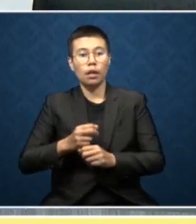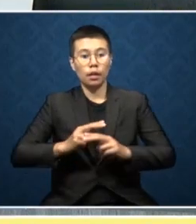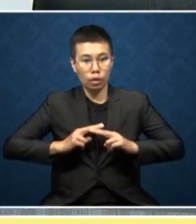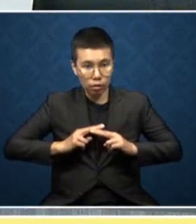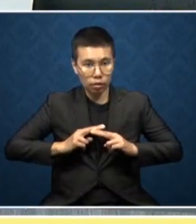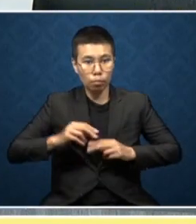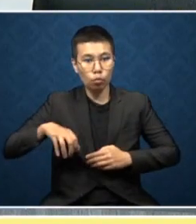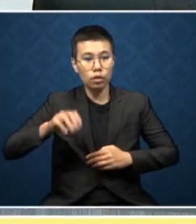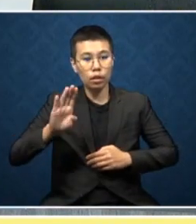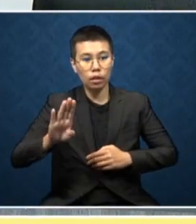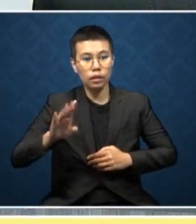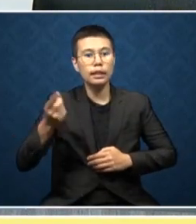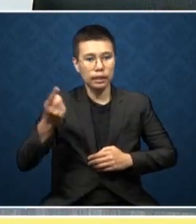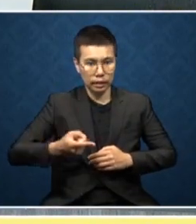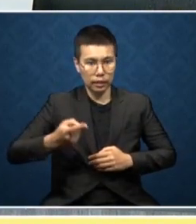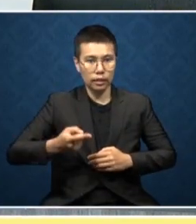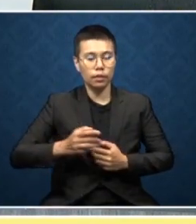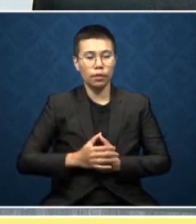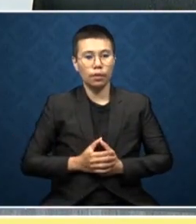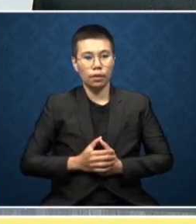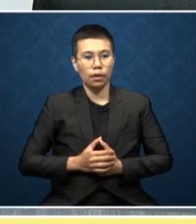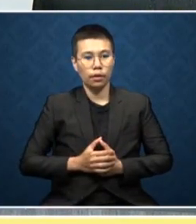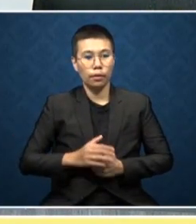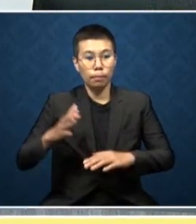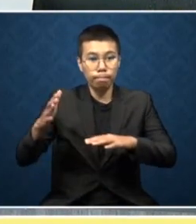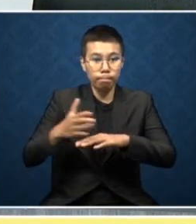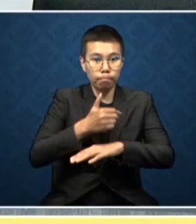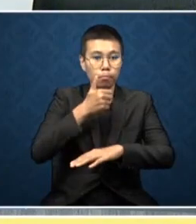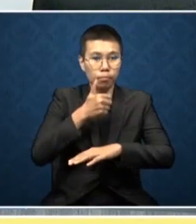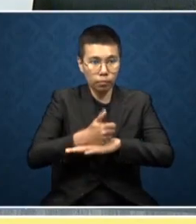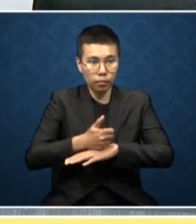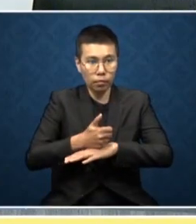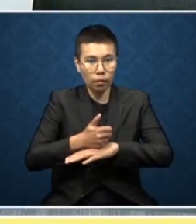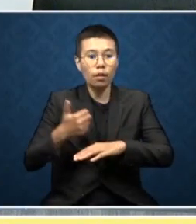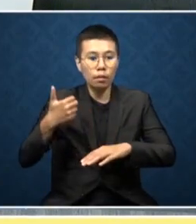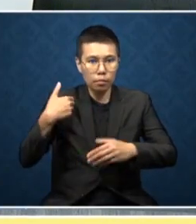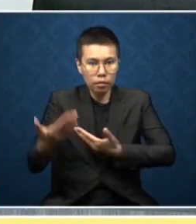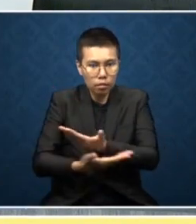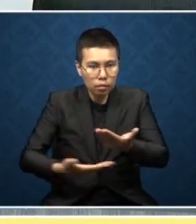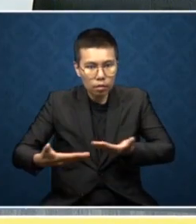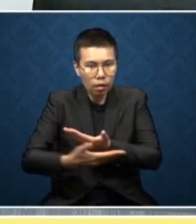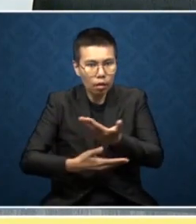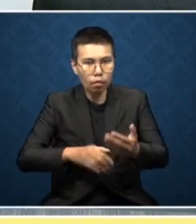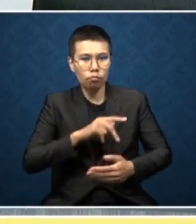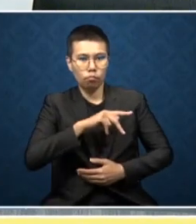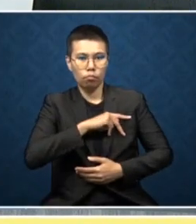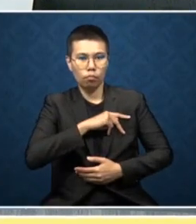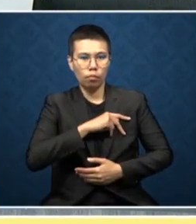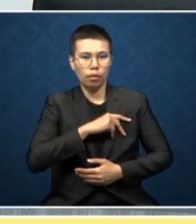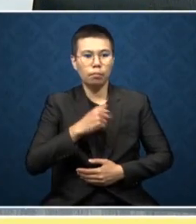จริงจังแม้กระทั่งนักการเมืองเองควรมีการเสวนาธรรมศึกษาเป็นระยะ